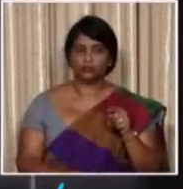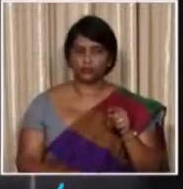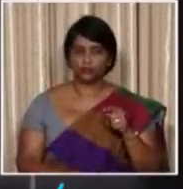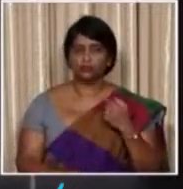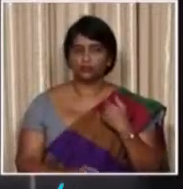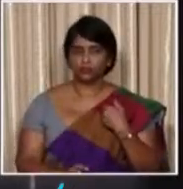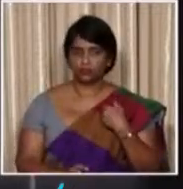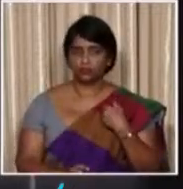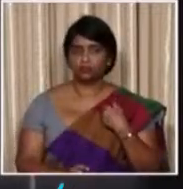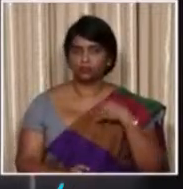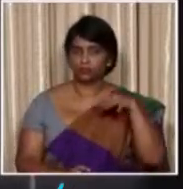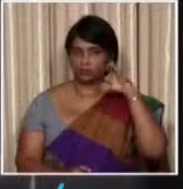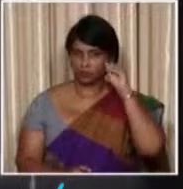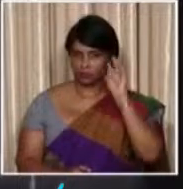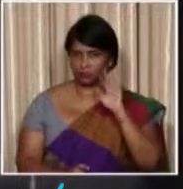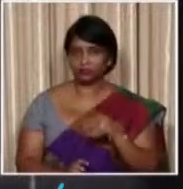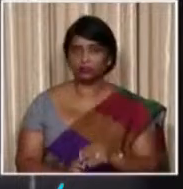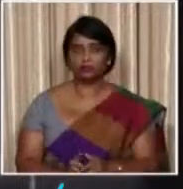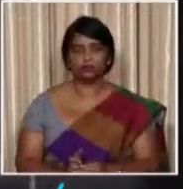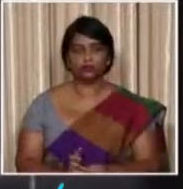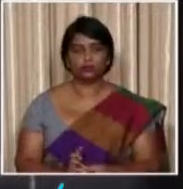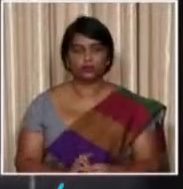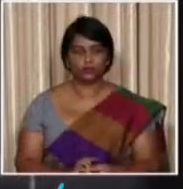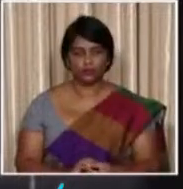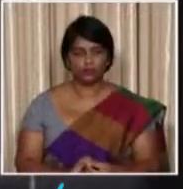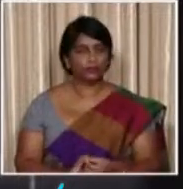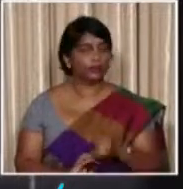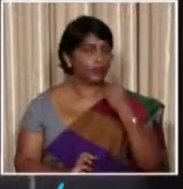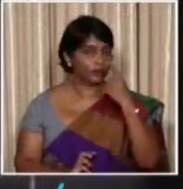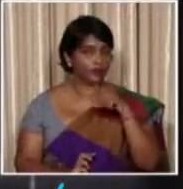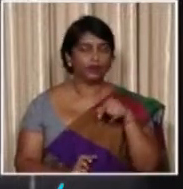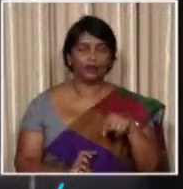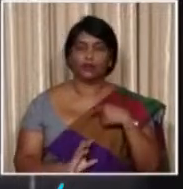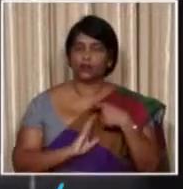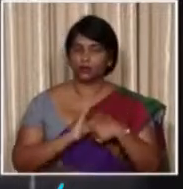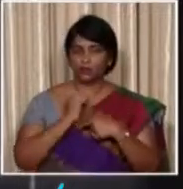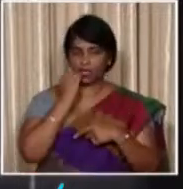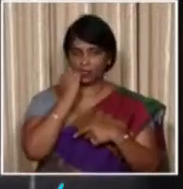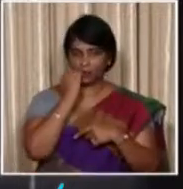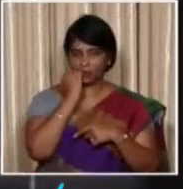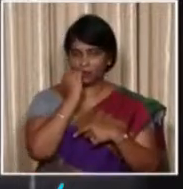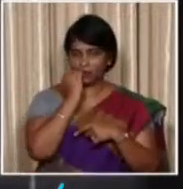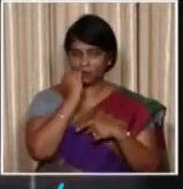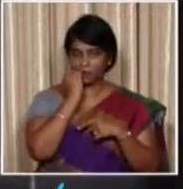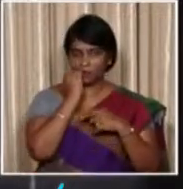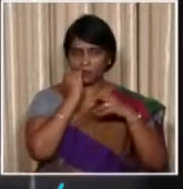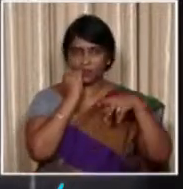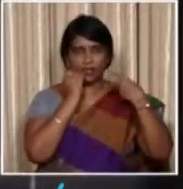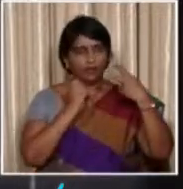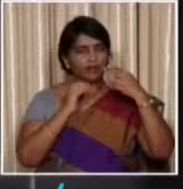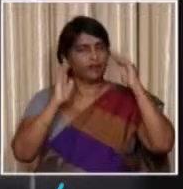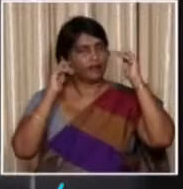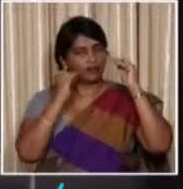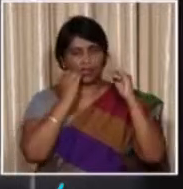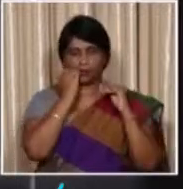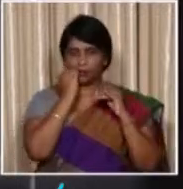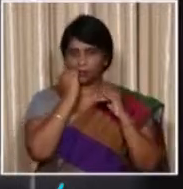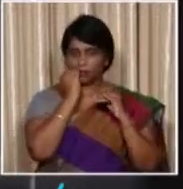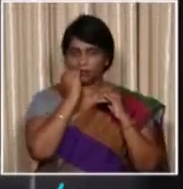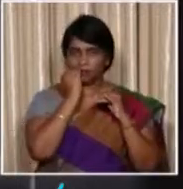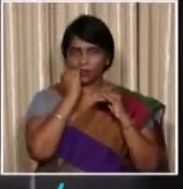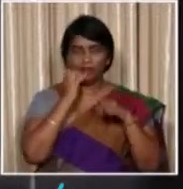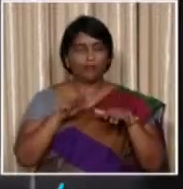අපි තේරුම් ගන්න තියෙන්නේ. ඒ නිසා තමයි මේ රටේ දවස් දෙකක් වැස්සත්